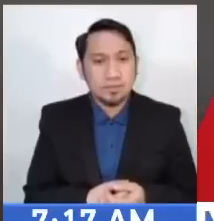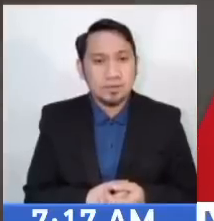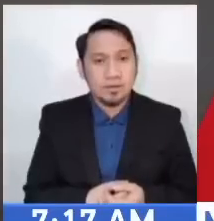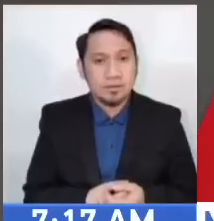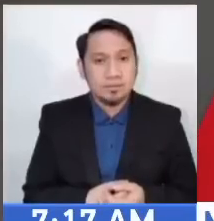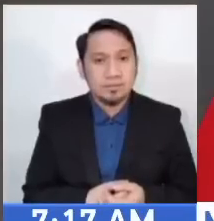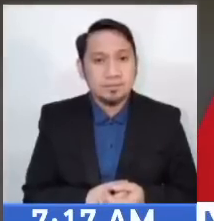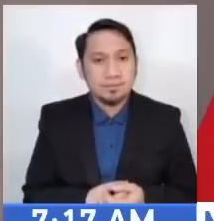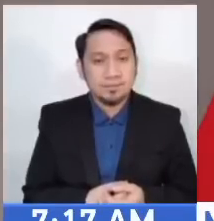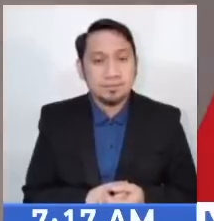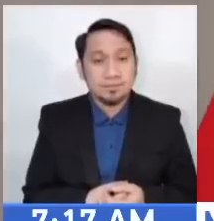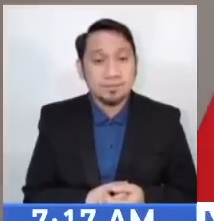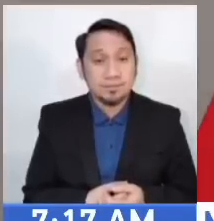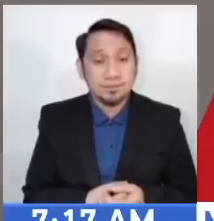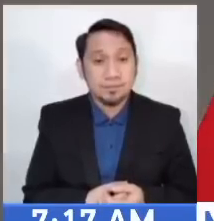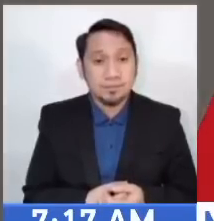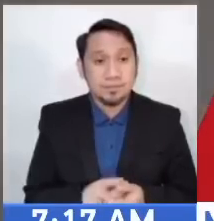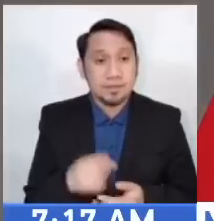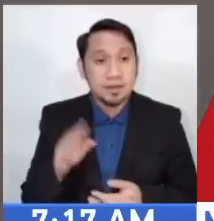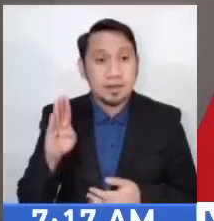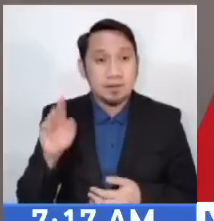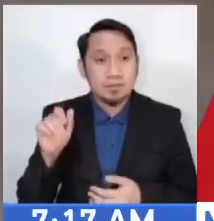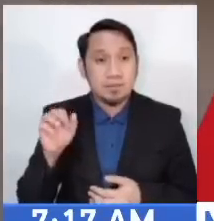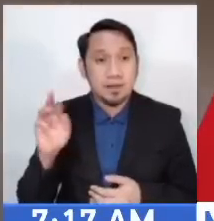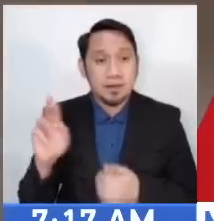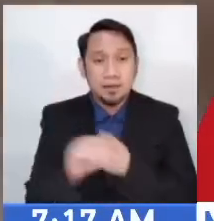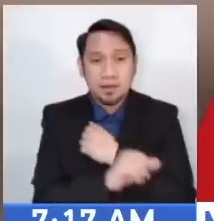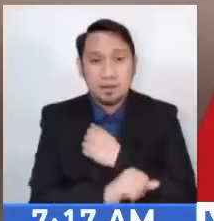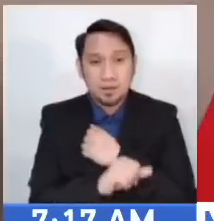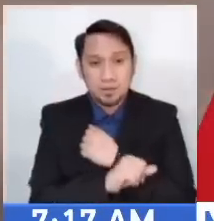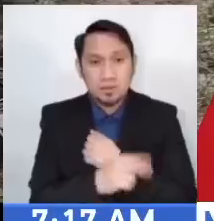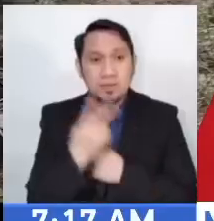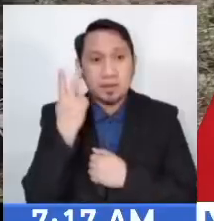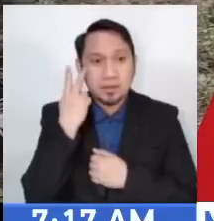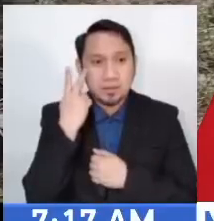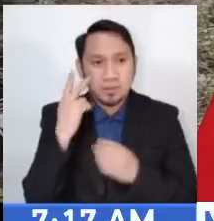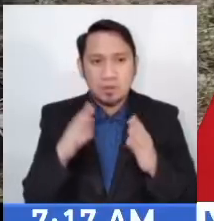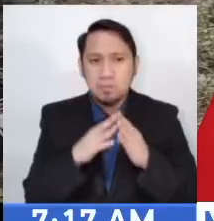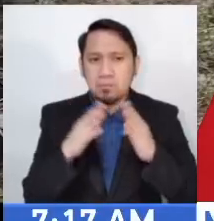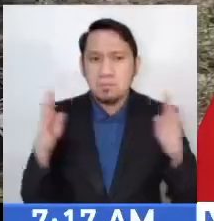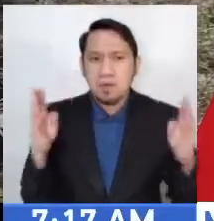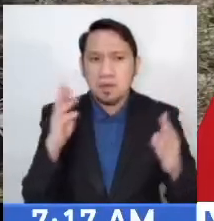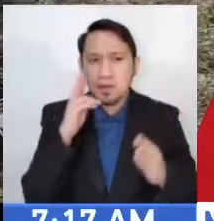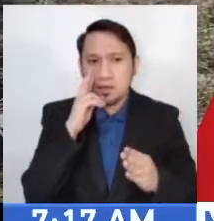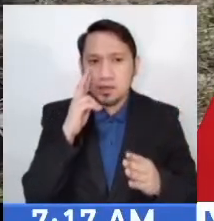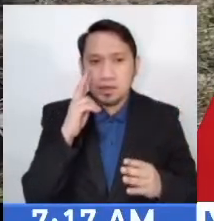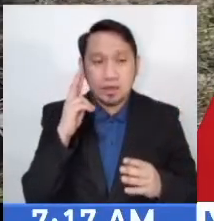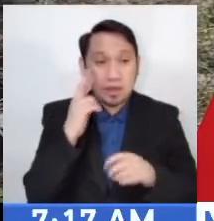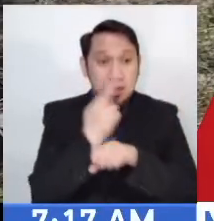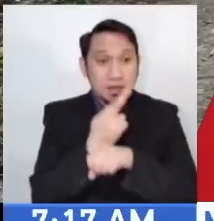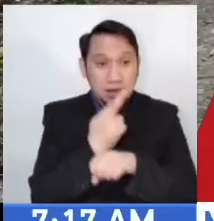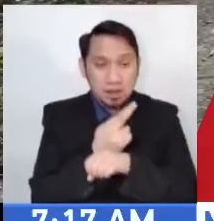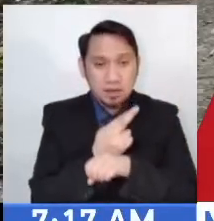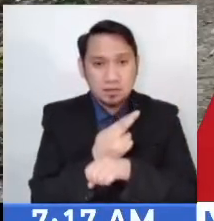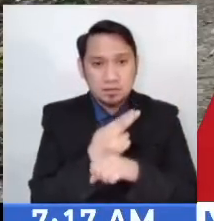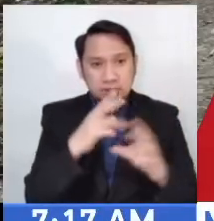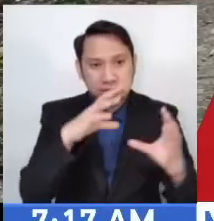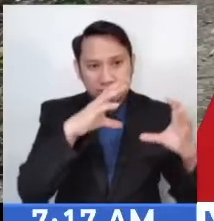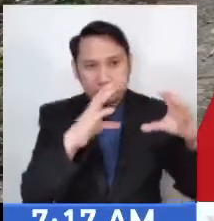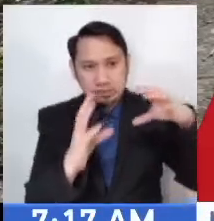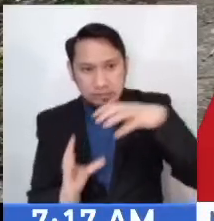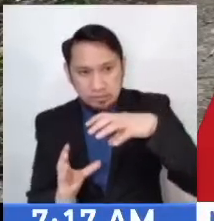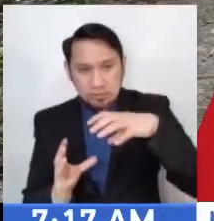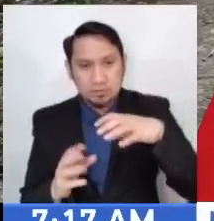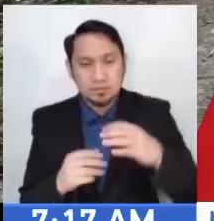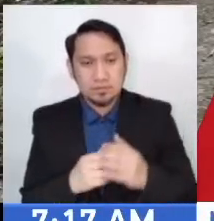Sa Baler Aurora, humambalang sa kalsada ang malalaking tipak ng bato matapos magkaroon ng rock slide sa lugar. Bunsod ng